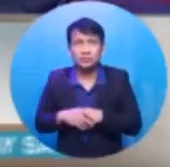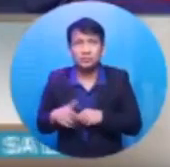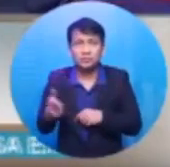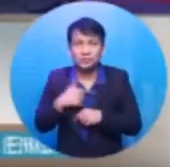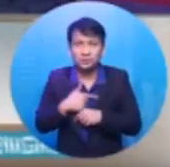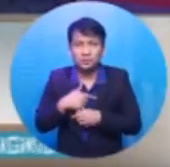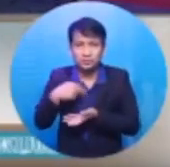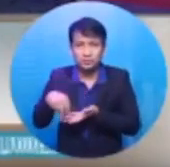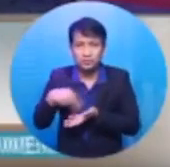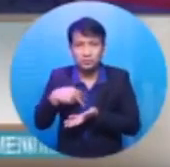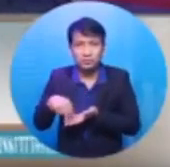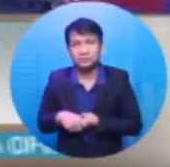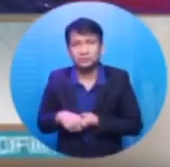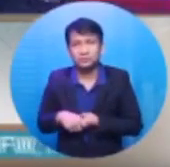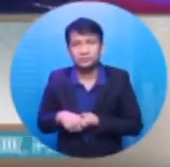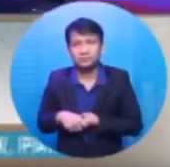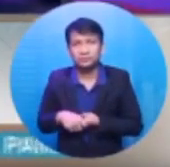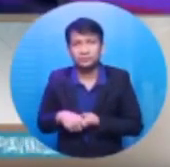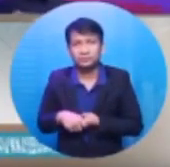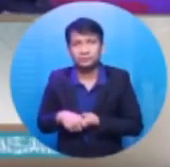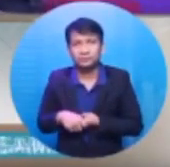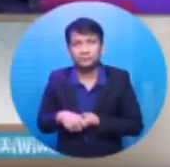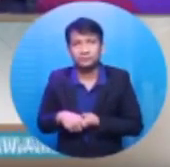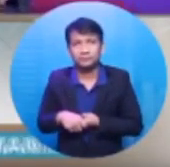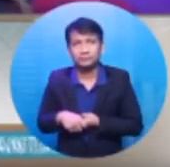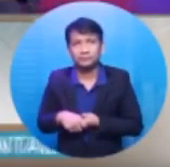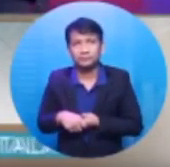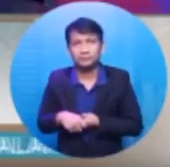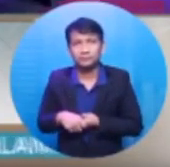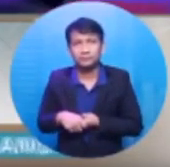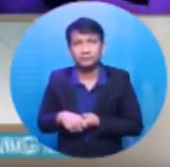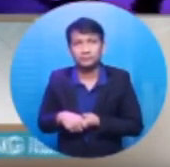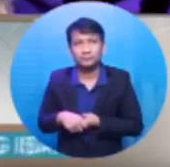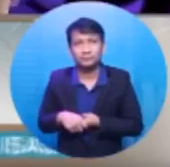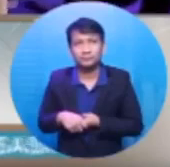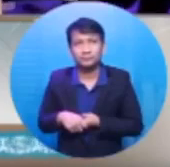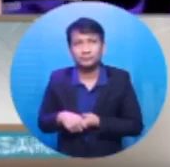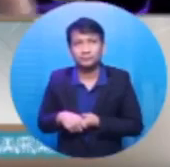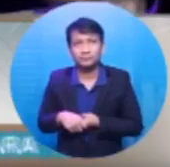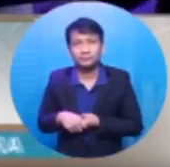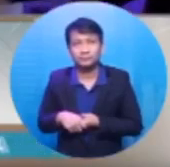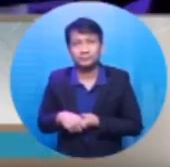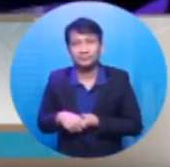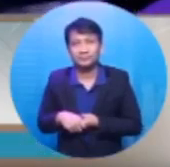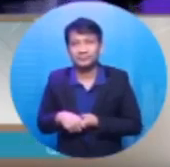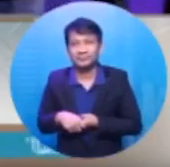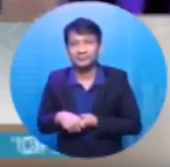ang pinapasayaw ko. Sayaw ulit one more time.